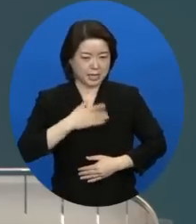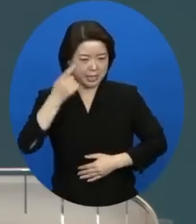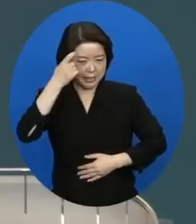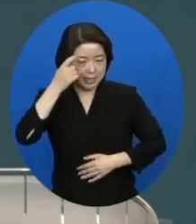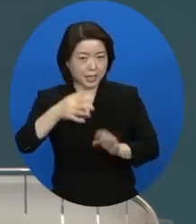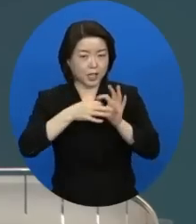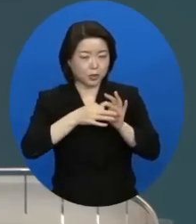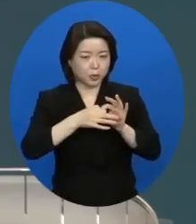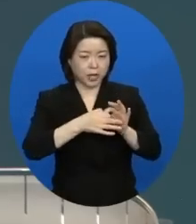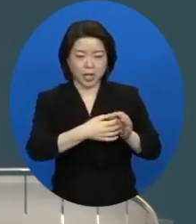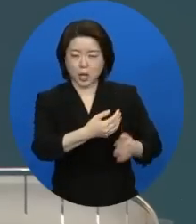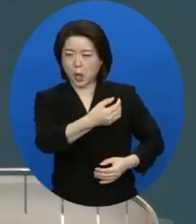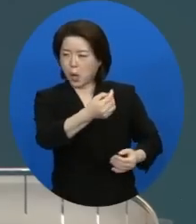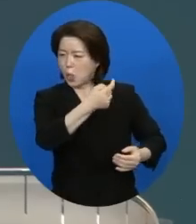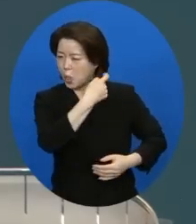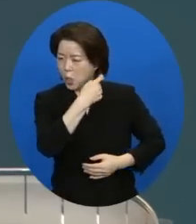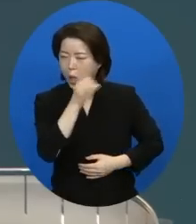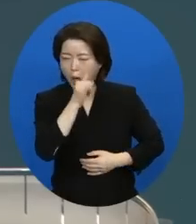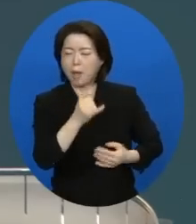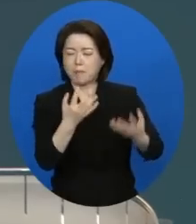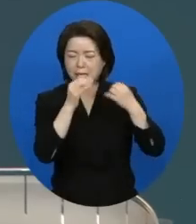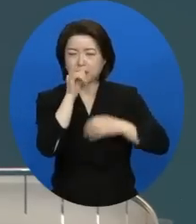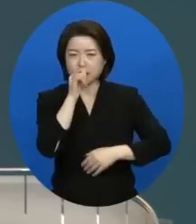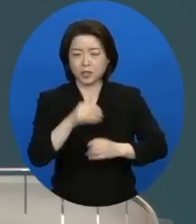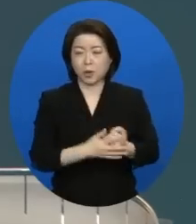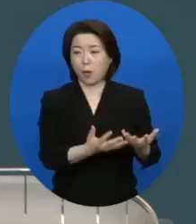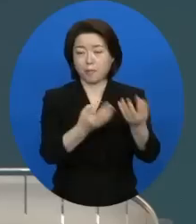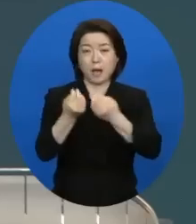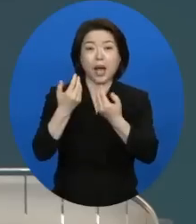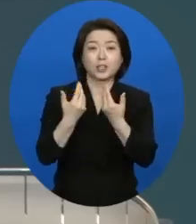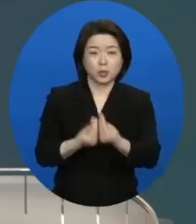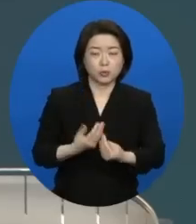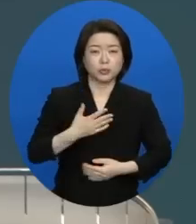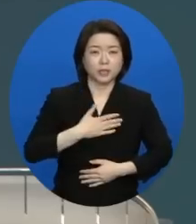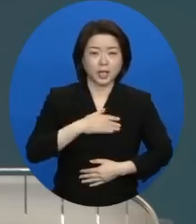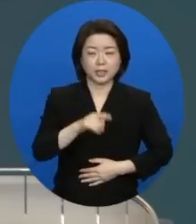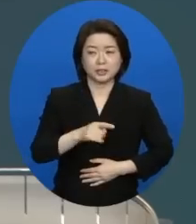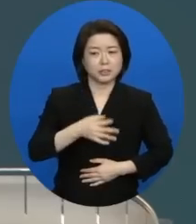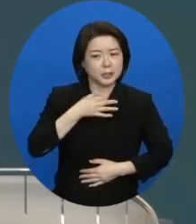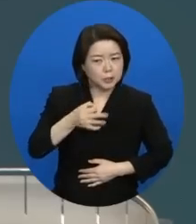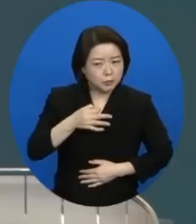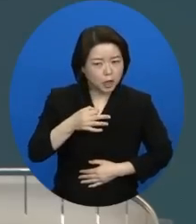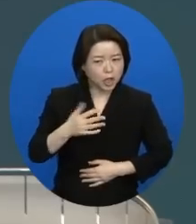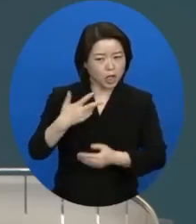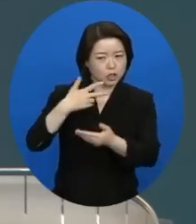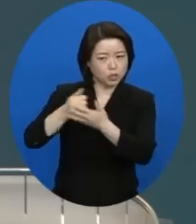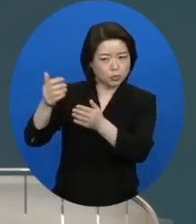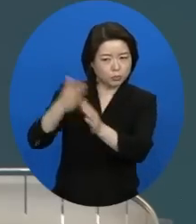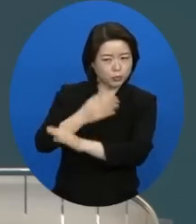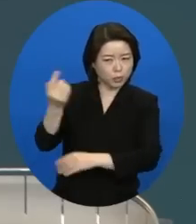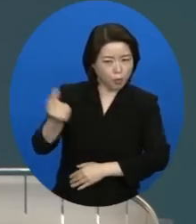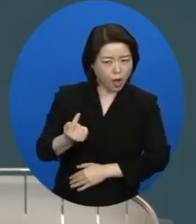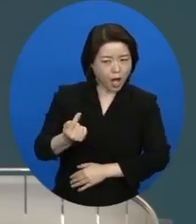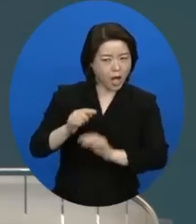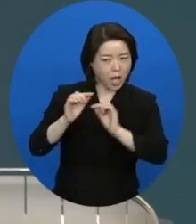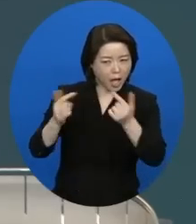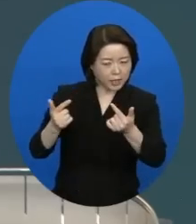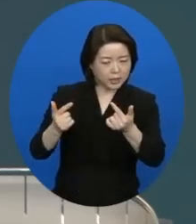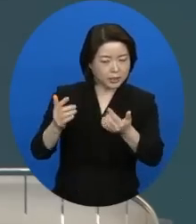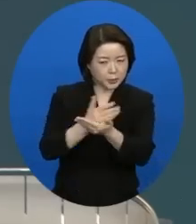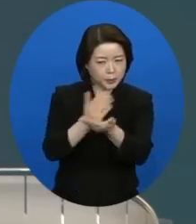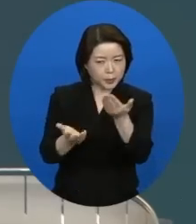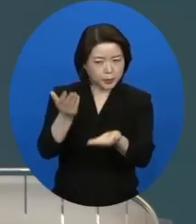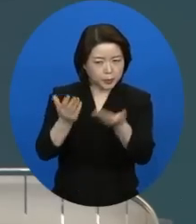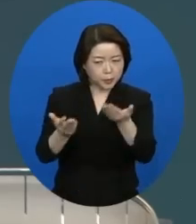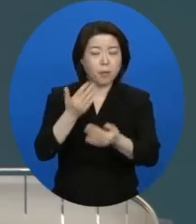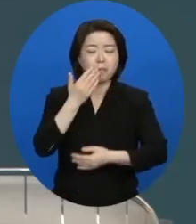통해 들려주는 소리도 있습니다. 많은 경우 저는 그 음성이 주님에게서 왔는지 아닌지를 구별할